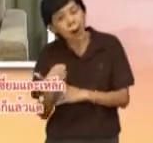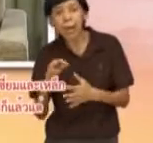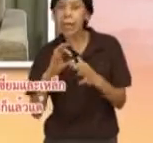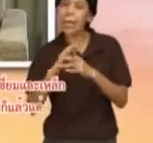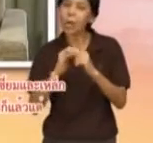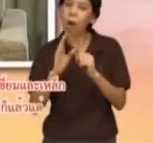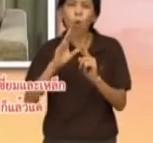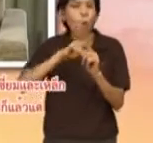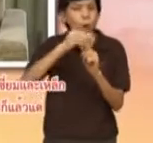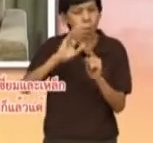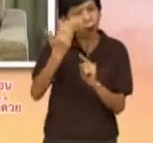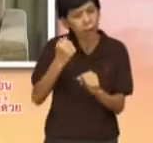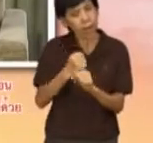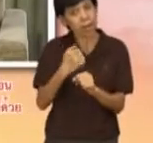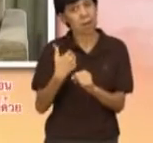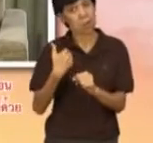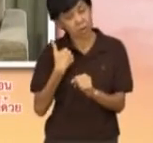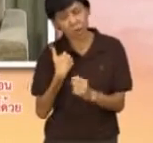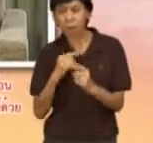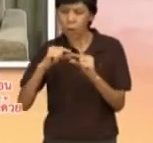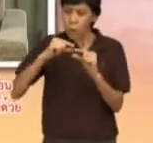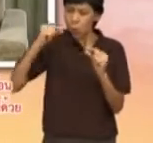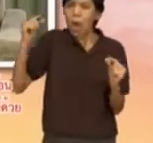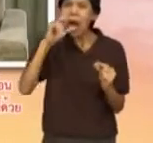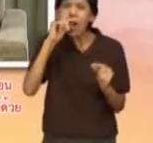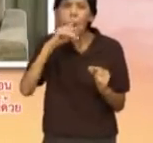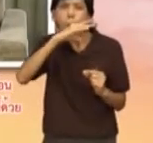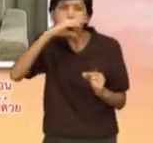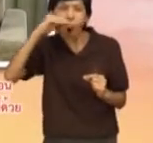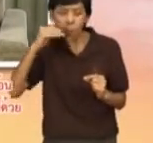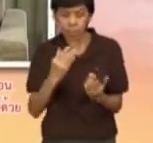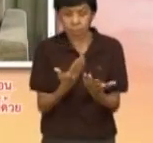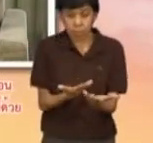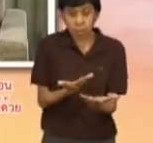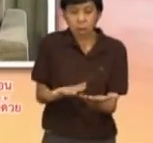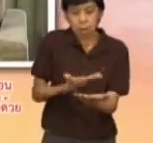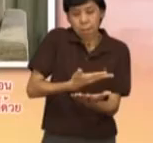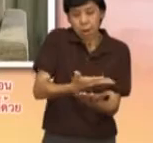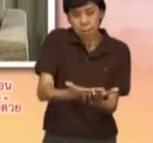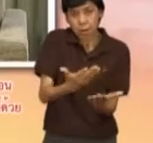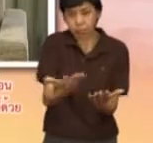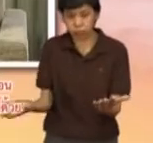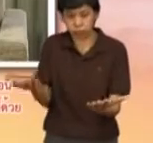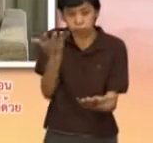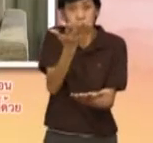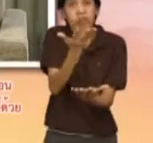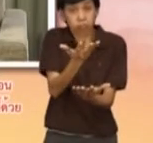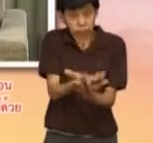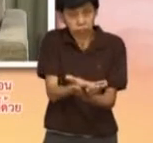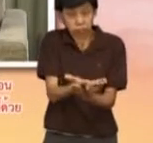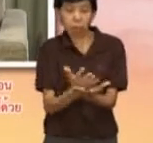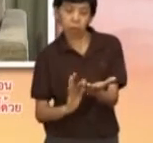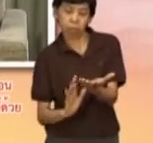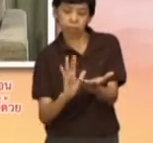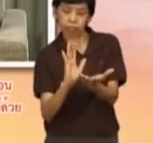ยหรือใบอะไรก็แล้วแต่นะคะที่เราหาได้เนี่ยมาลองนึ่ง อันนี้เนี่ยจะเก็บความร้อน